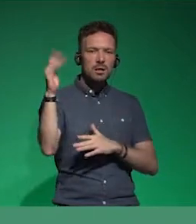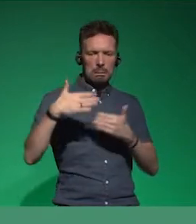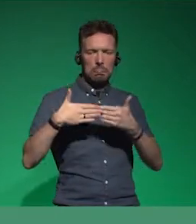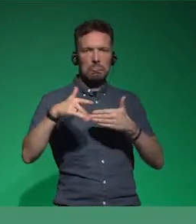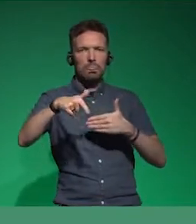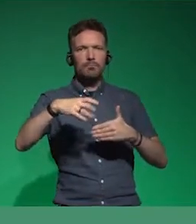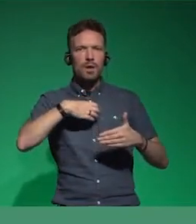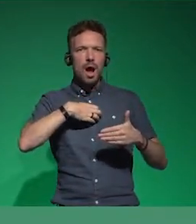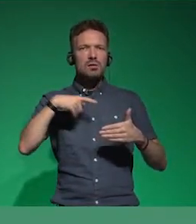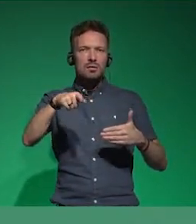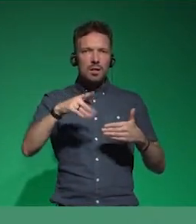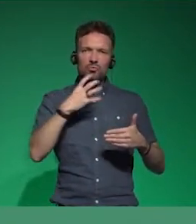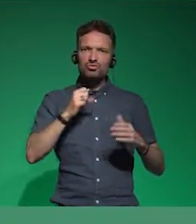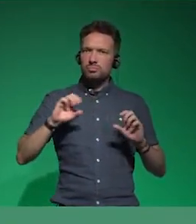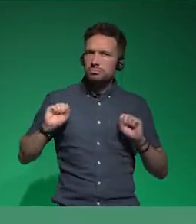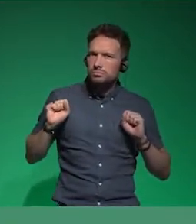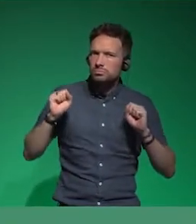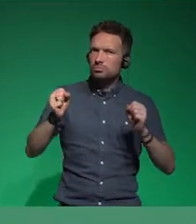Kassel.